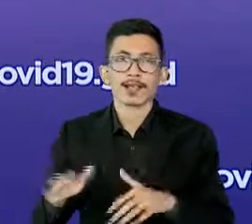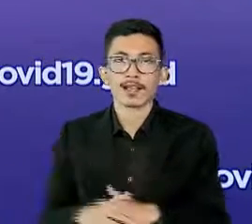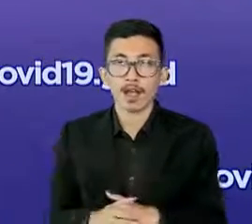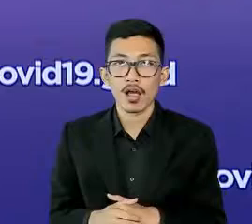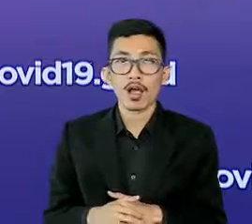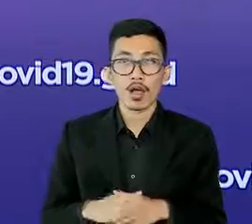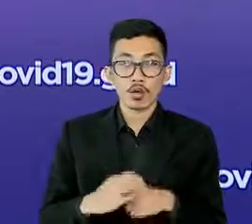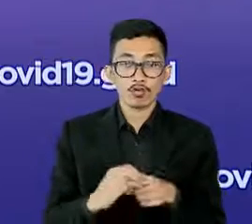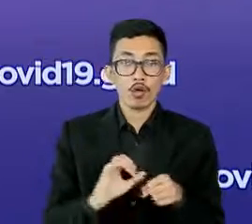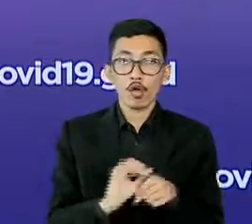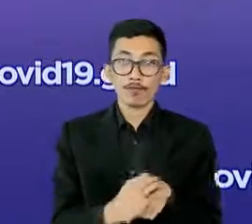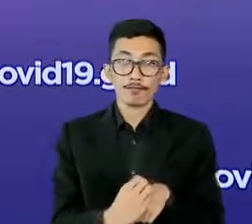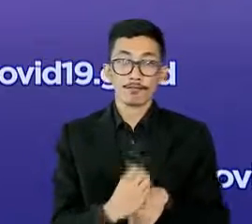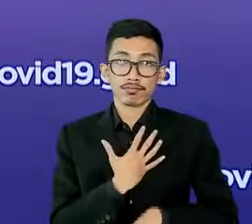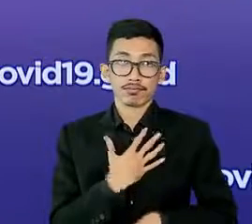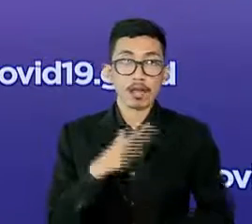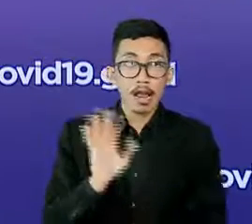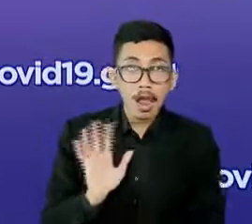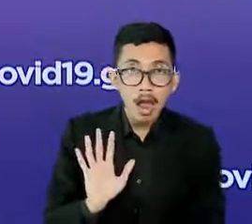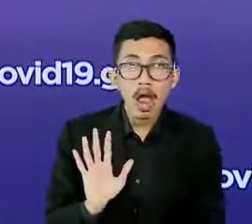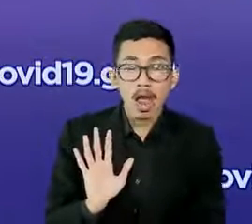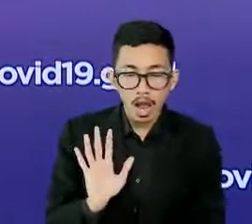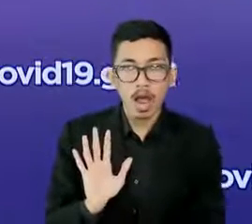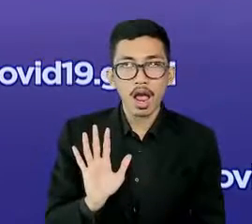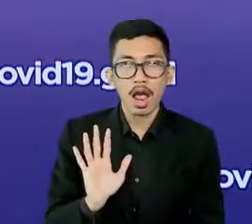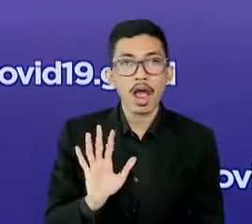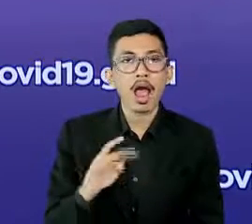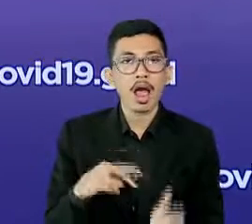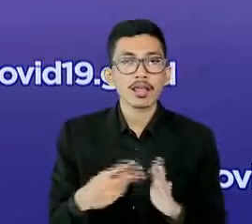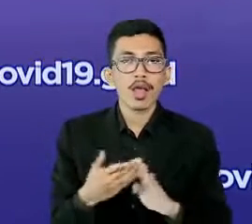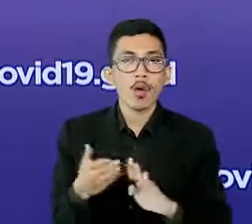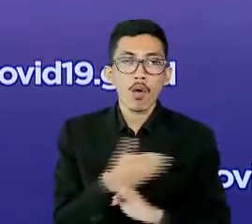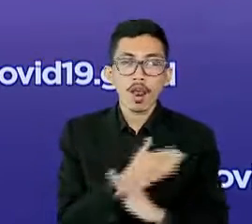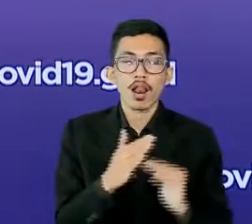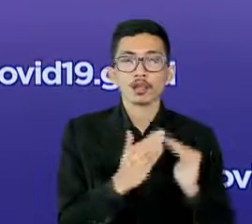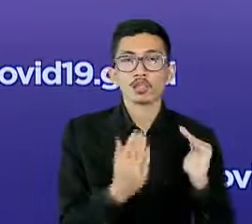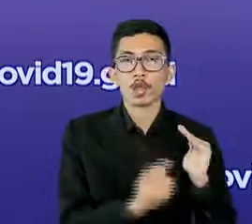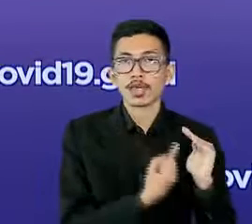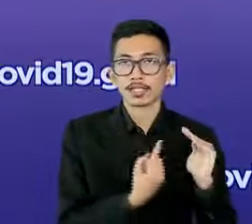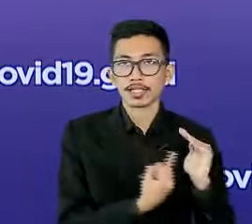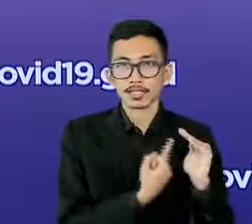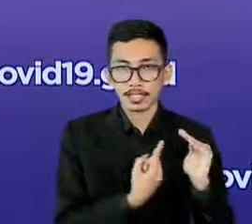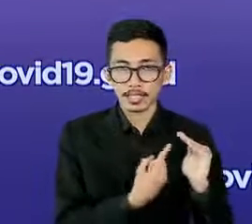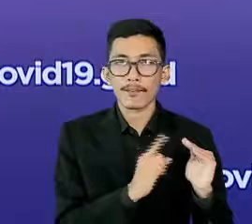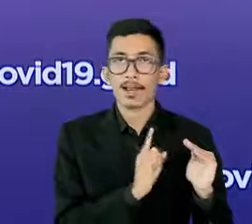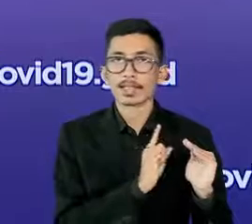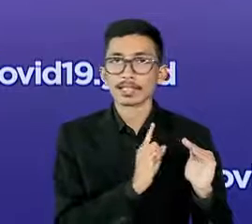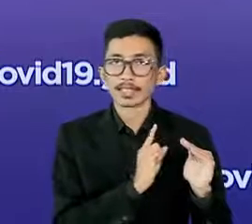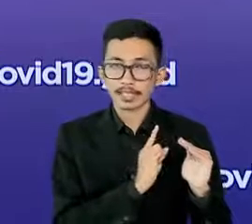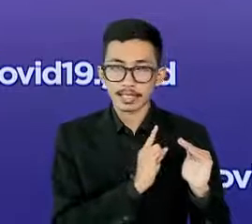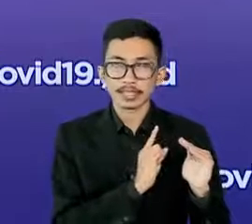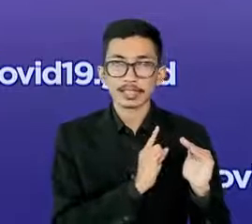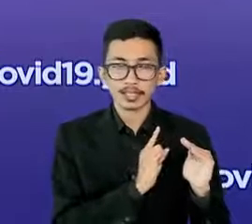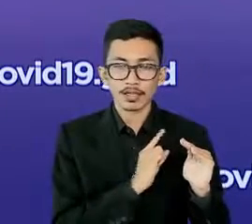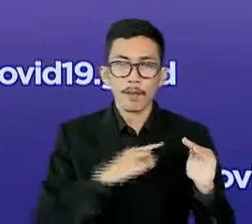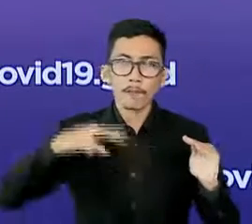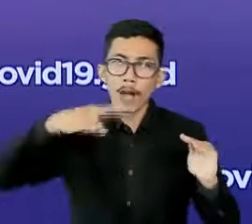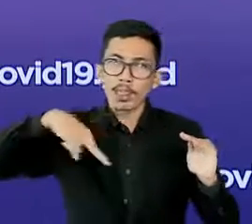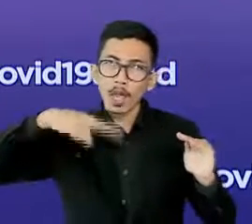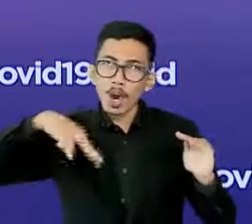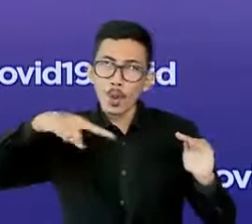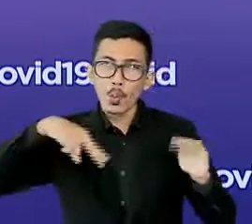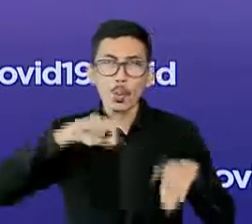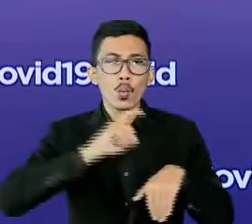terpapar akan melaksanakan 1H isolasi yang disebut dengan isolasi Mandiri yang akan dipantau selama